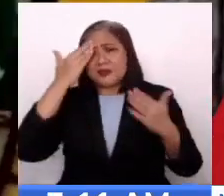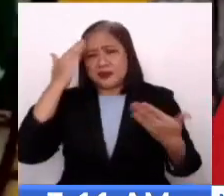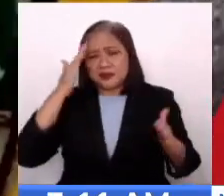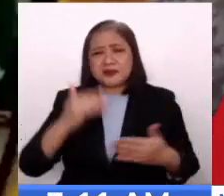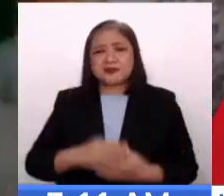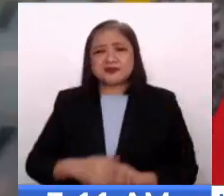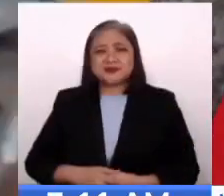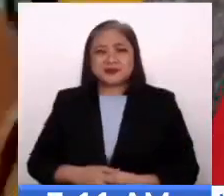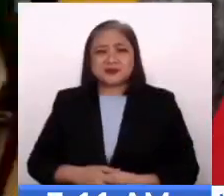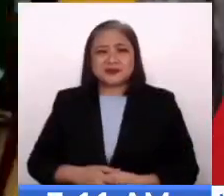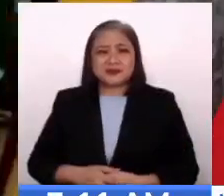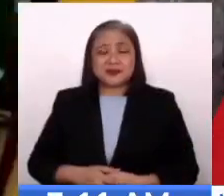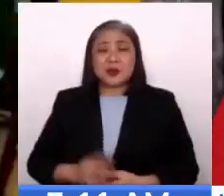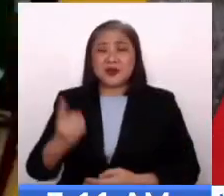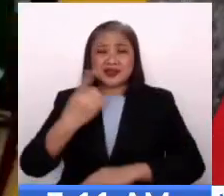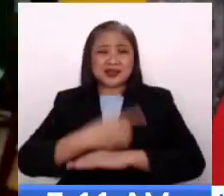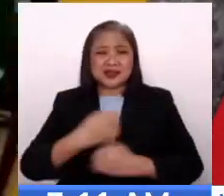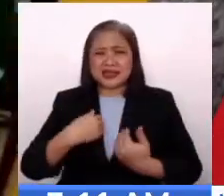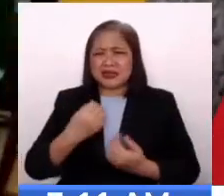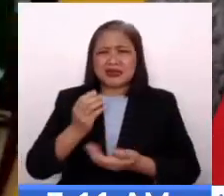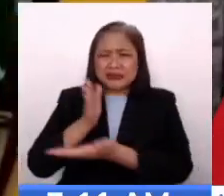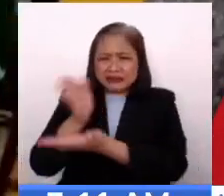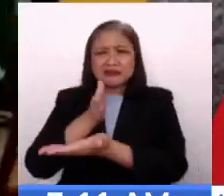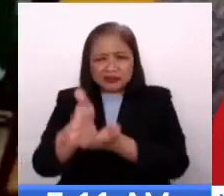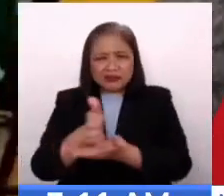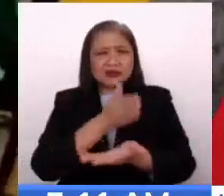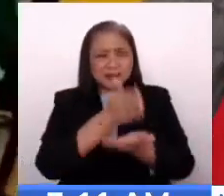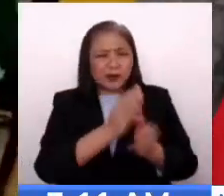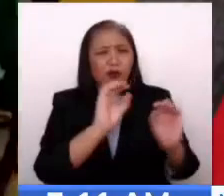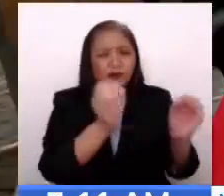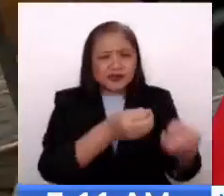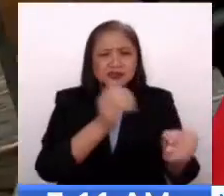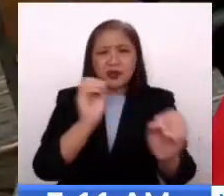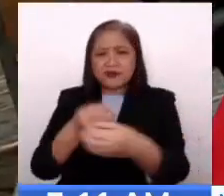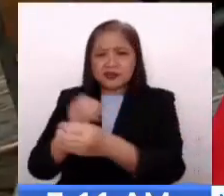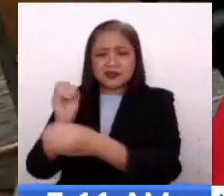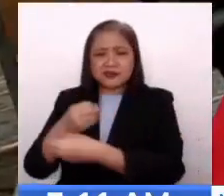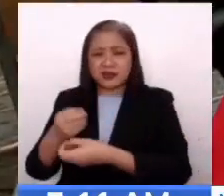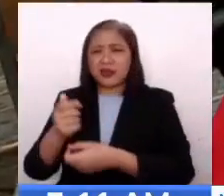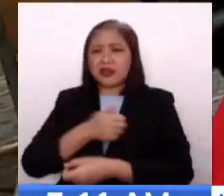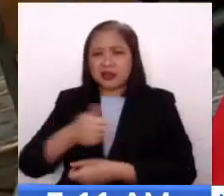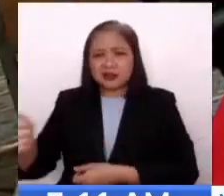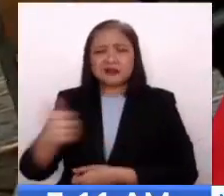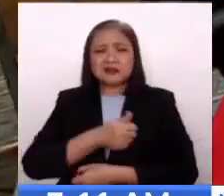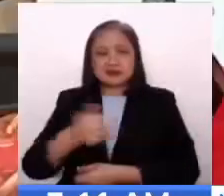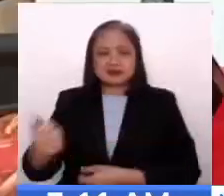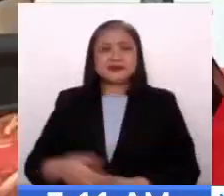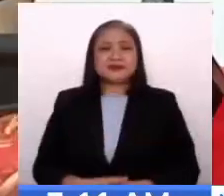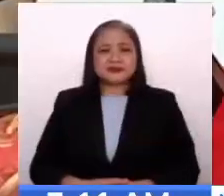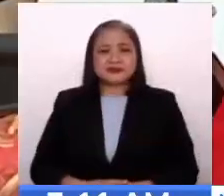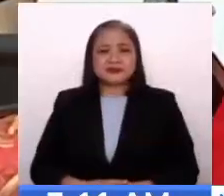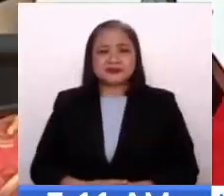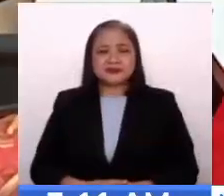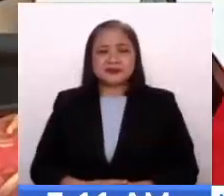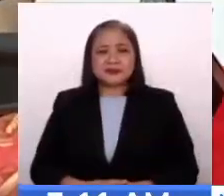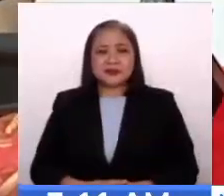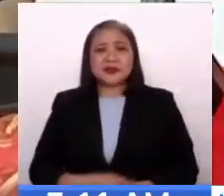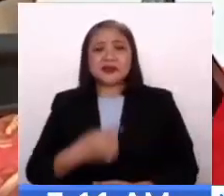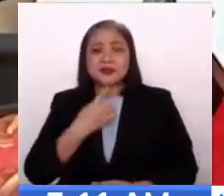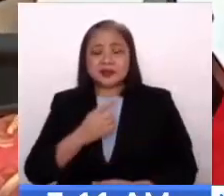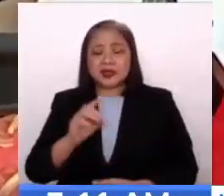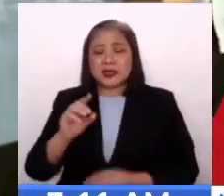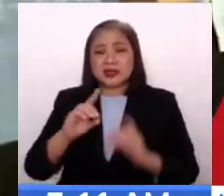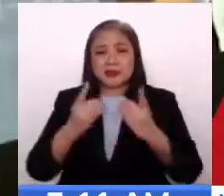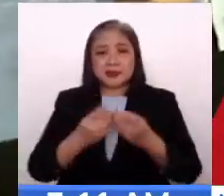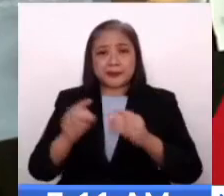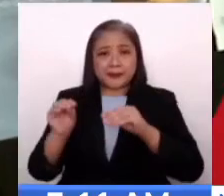sir, ilan yung pinupuntahan namin eh. Babalik-balik kami. Ayaw nang maulit ng Department of Migrant Workers ang mga ganitong